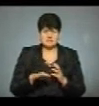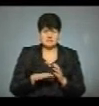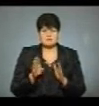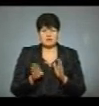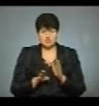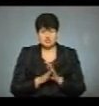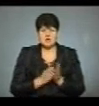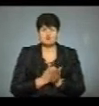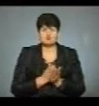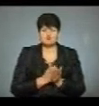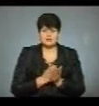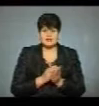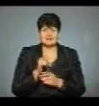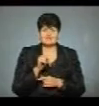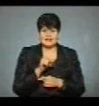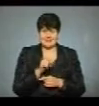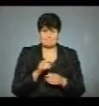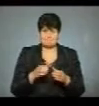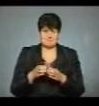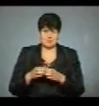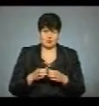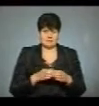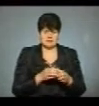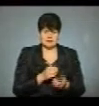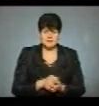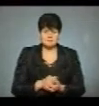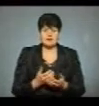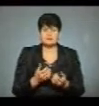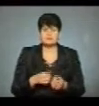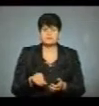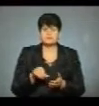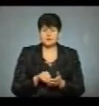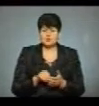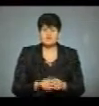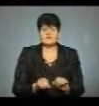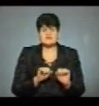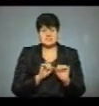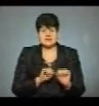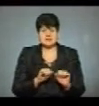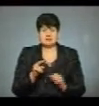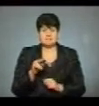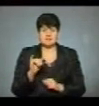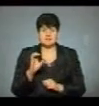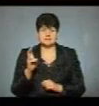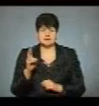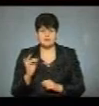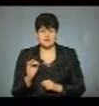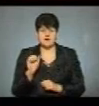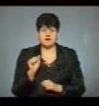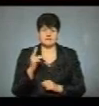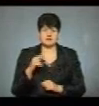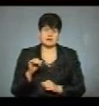Підволочиська служили в цих підрозділах. Брали участь у захисті Пісок, Авдіївки.